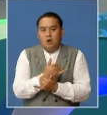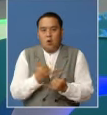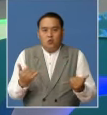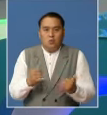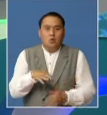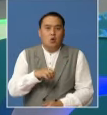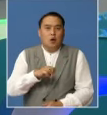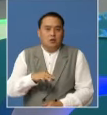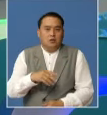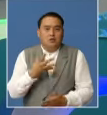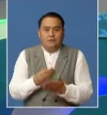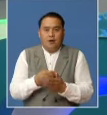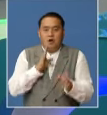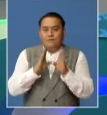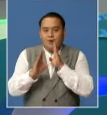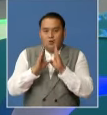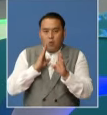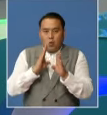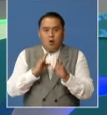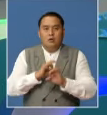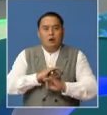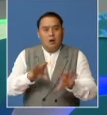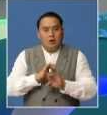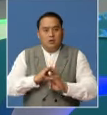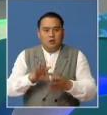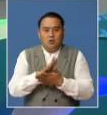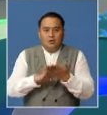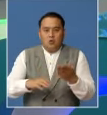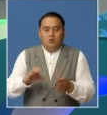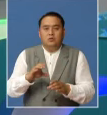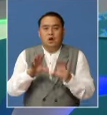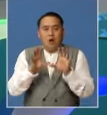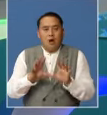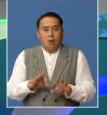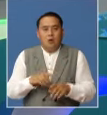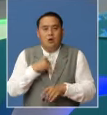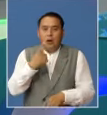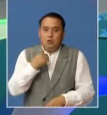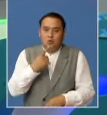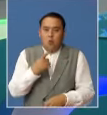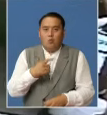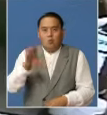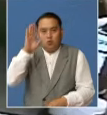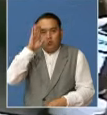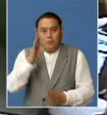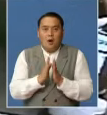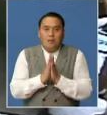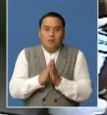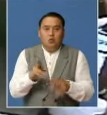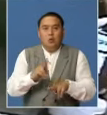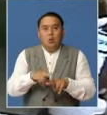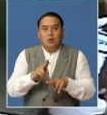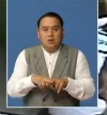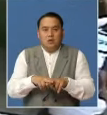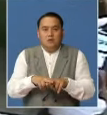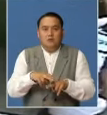граждан Мурат Жумамбай на своей странице Facebook. Передает закон.кз. Он рассказал, что когда оператор попросил мужчину предъявить